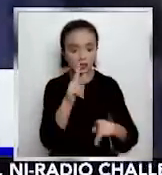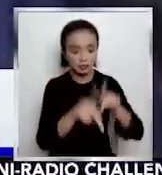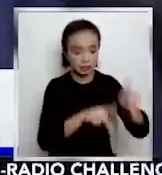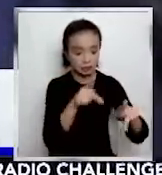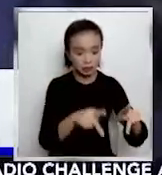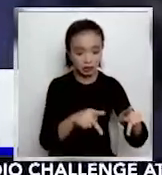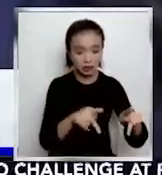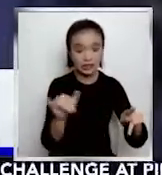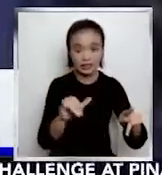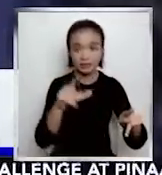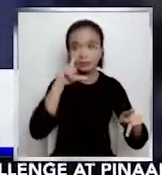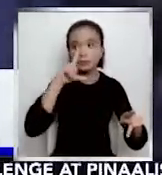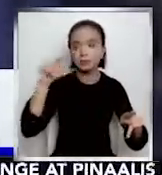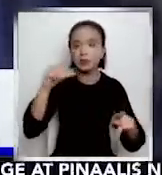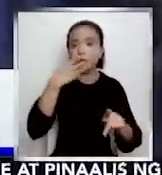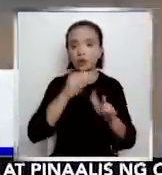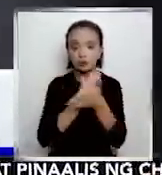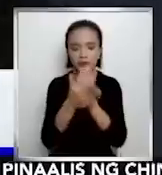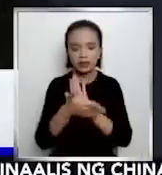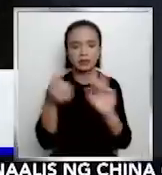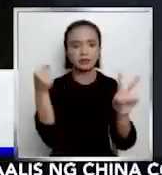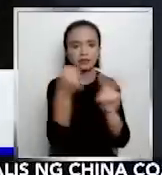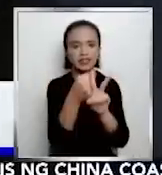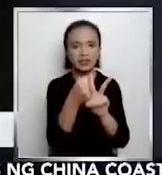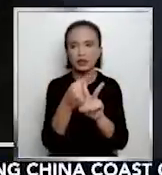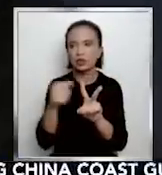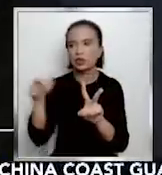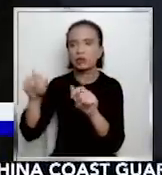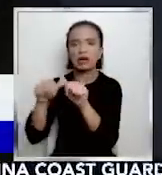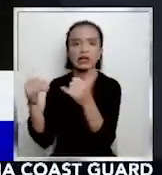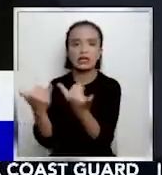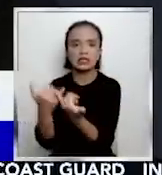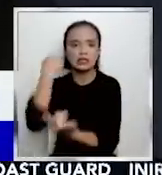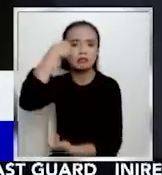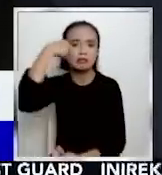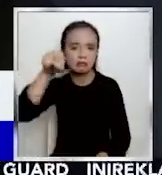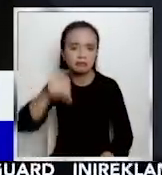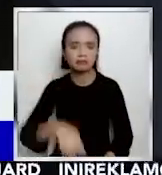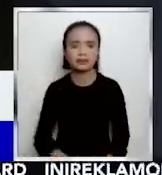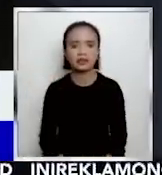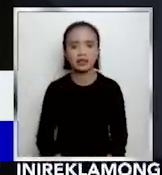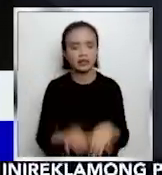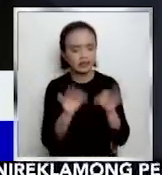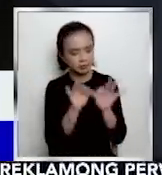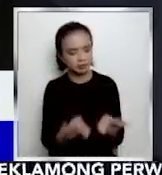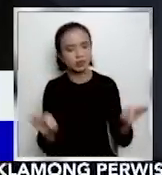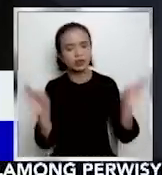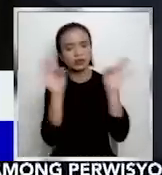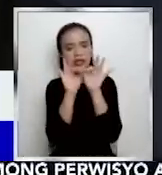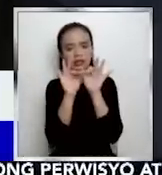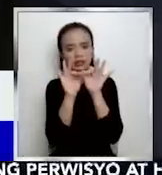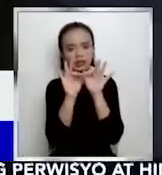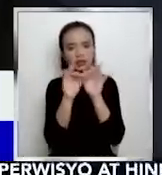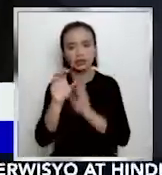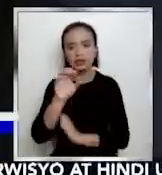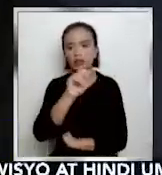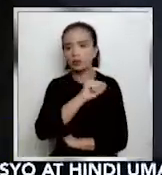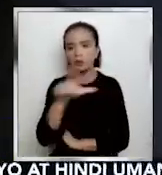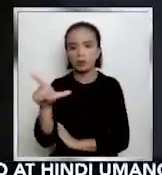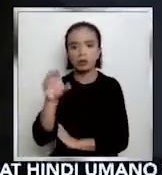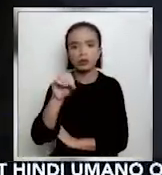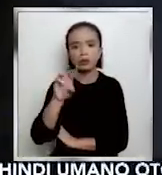na nabiktima ng mga illegal agency. Napaka-importante ang peace of mind ng bawat overseas Filipino workers. Mahirap po